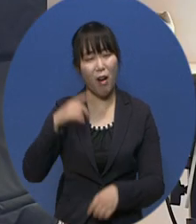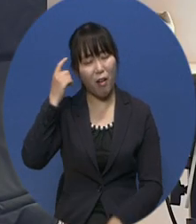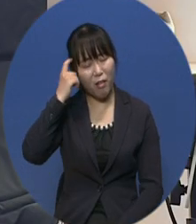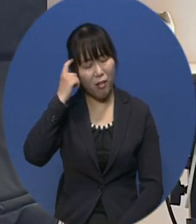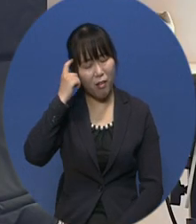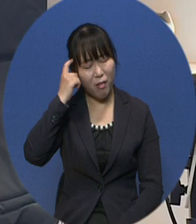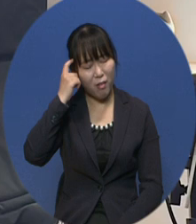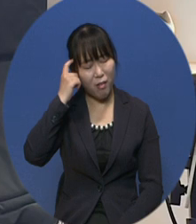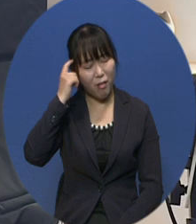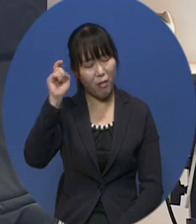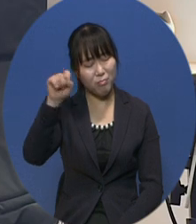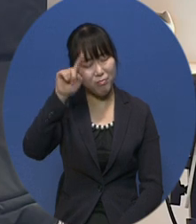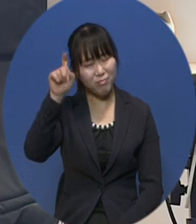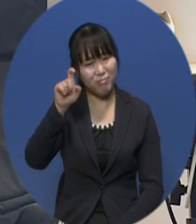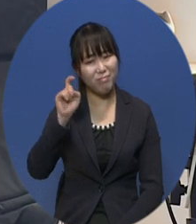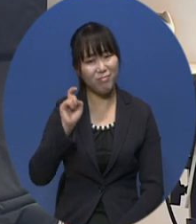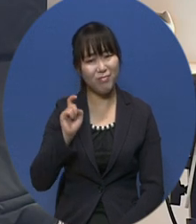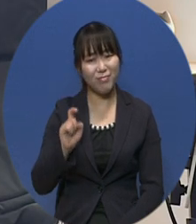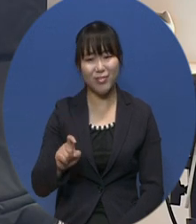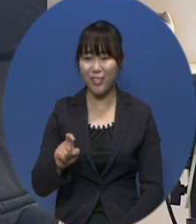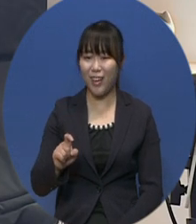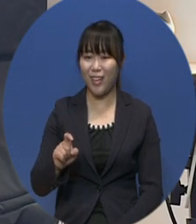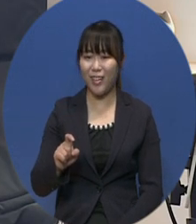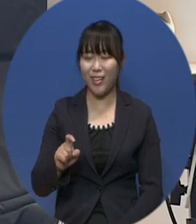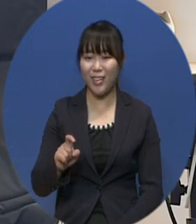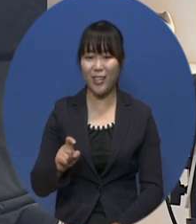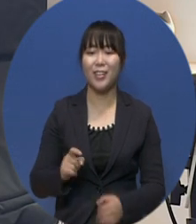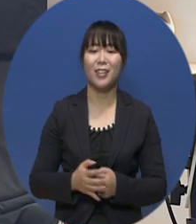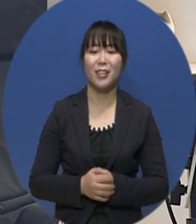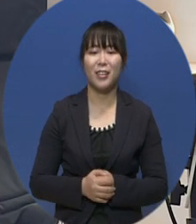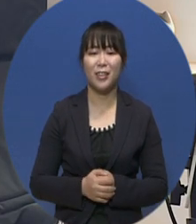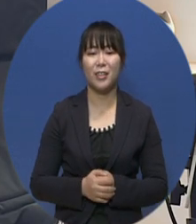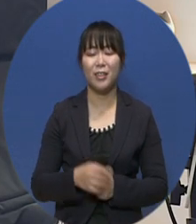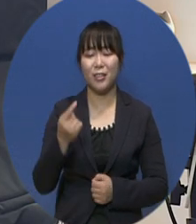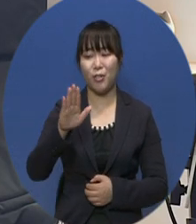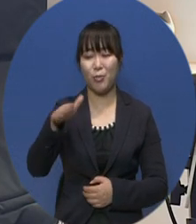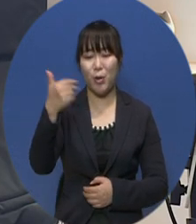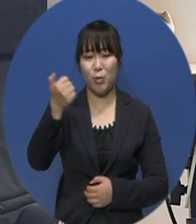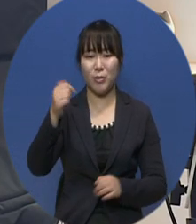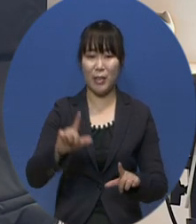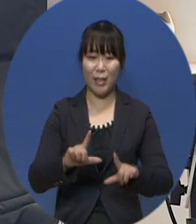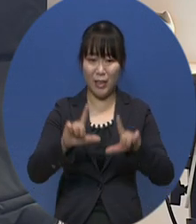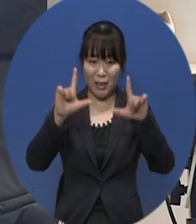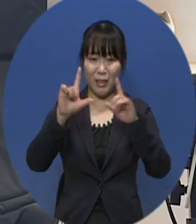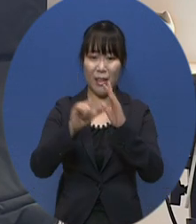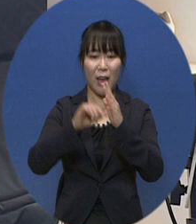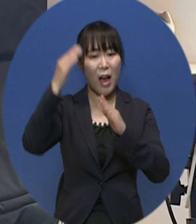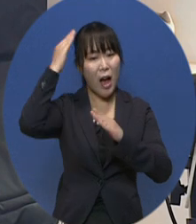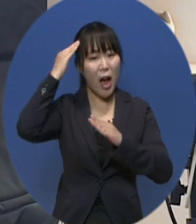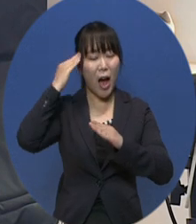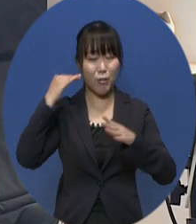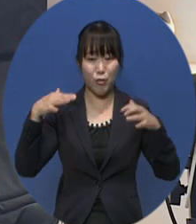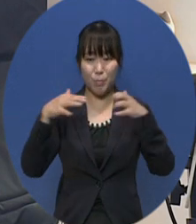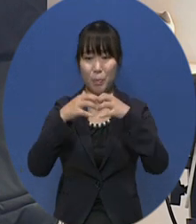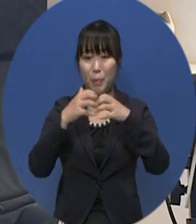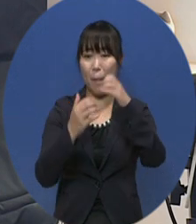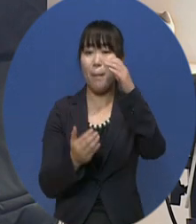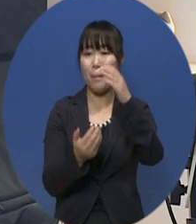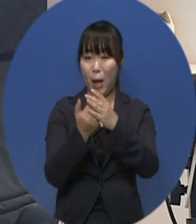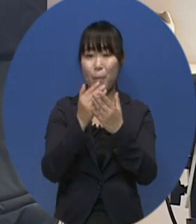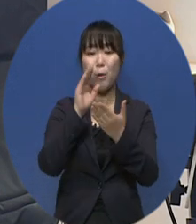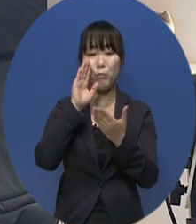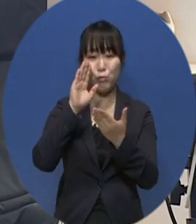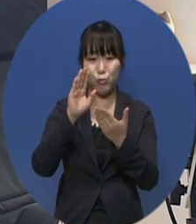해보면 이게 네. 왜 이렇게 됐을까를 생각해 보면 네. 1950년에 한국전이 발병을 하고